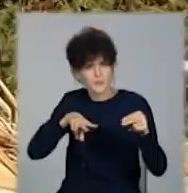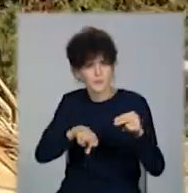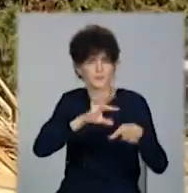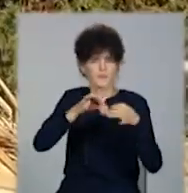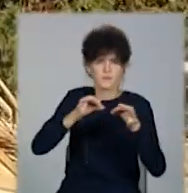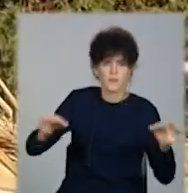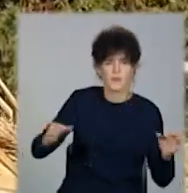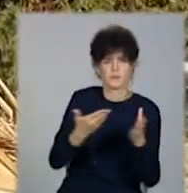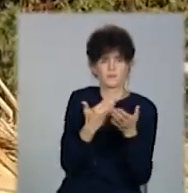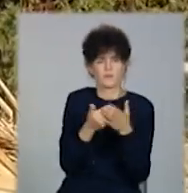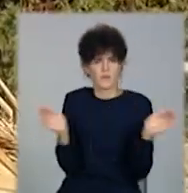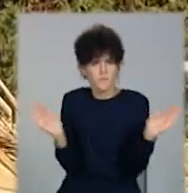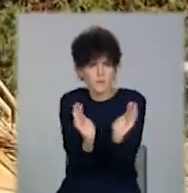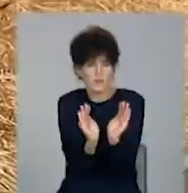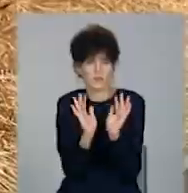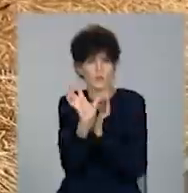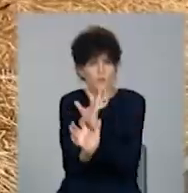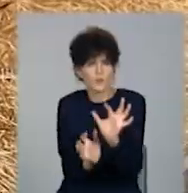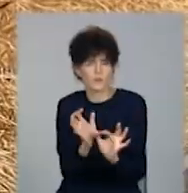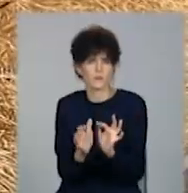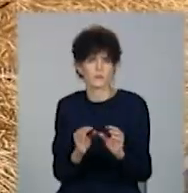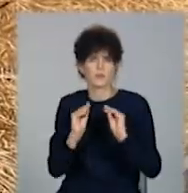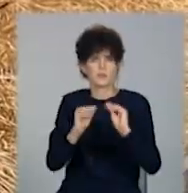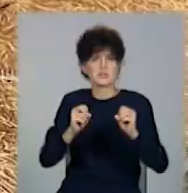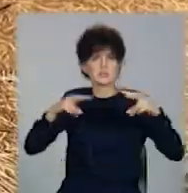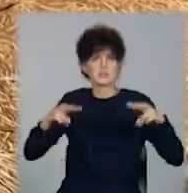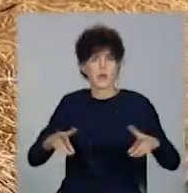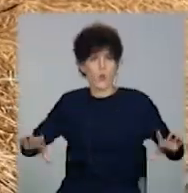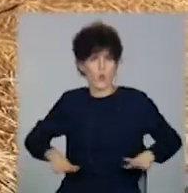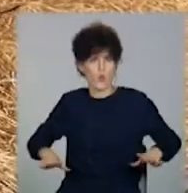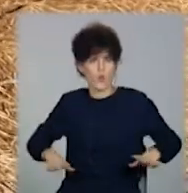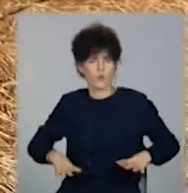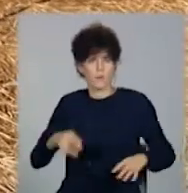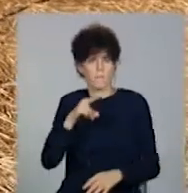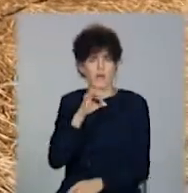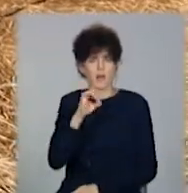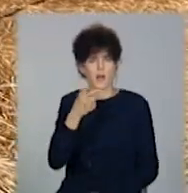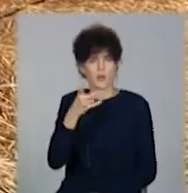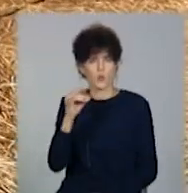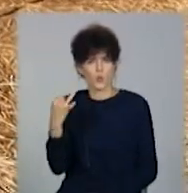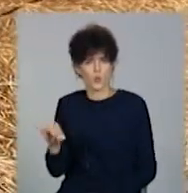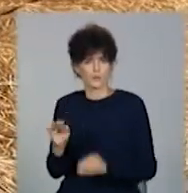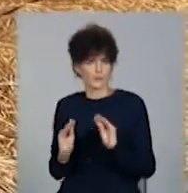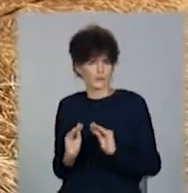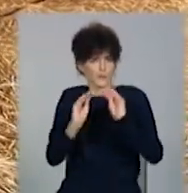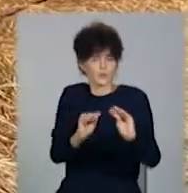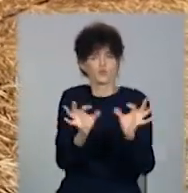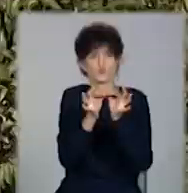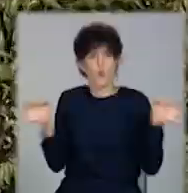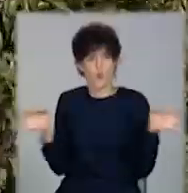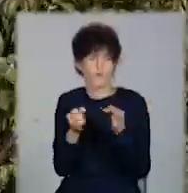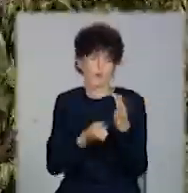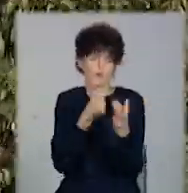треба підрізати. І поклали туди конячого перегною. Замульчували соломою. І так воно й буде до